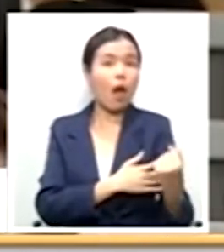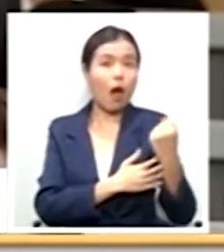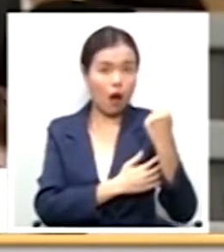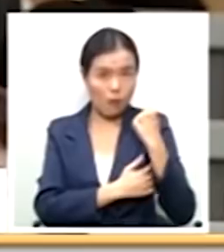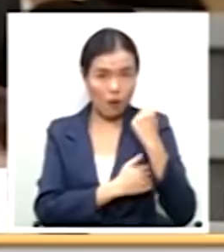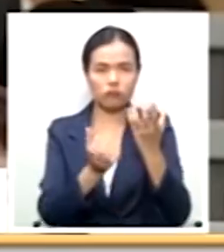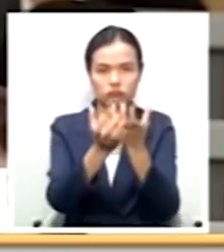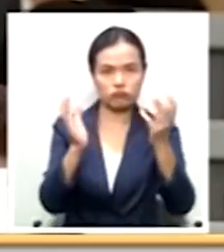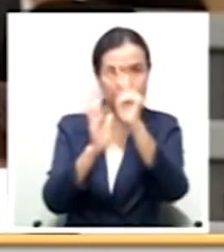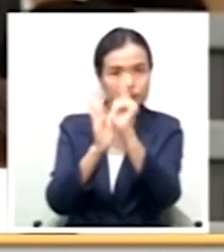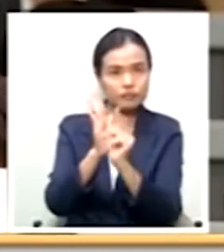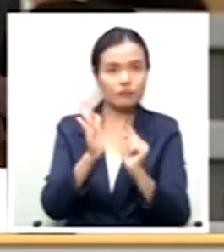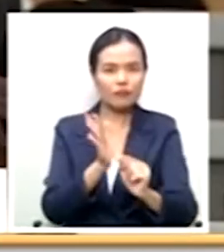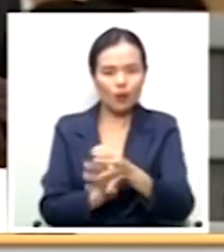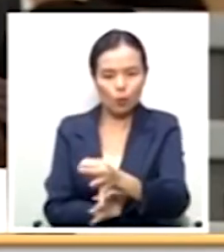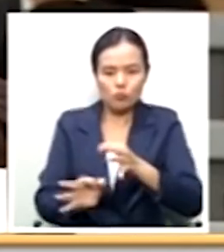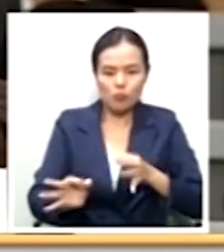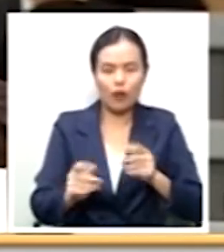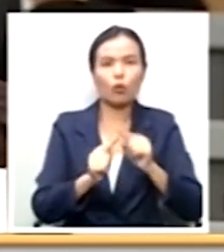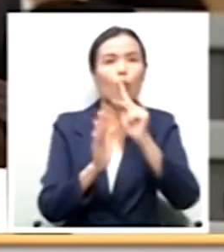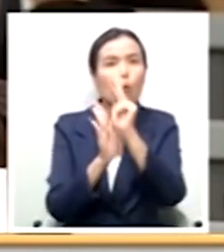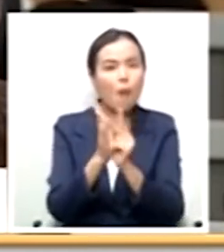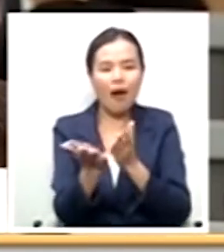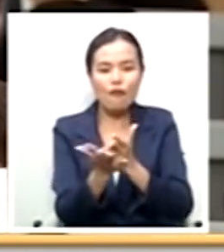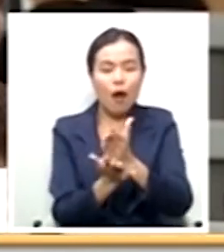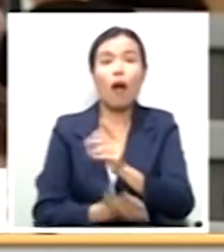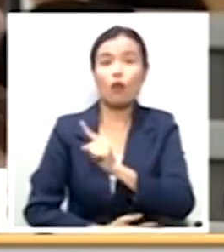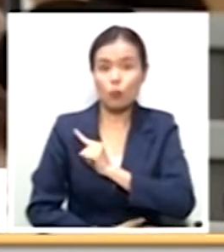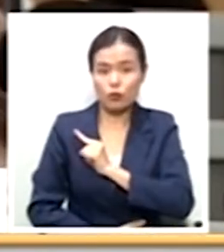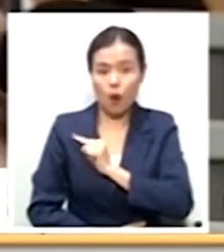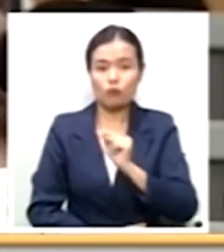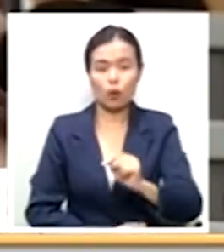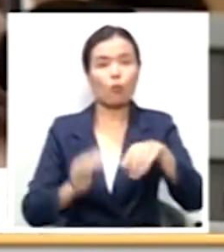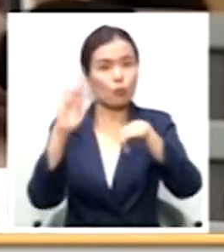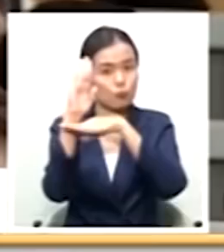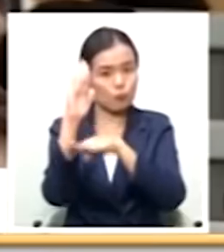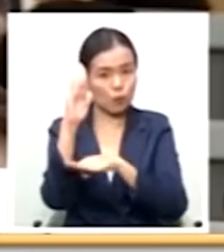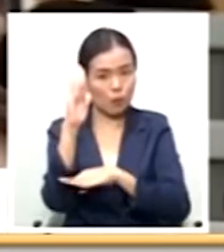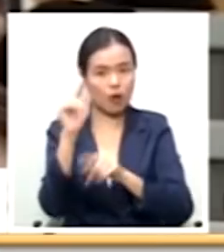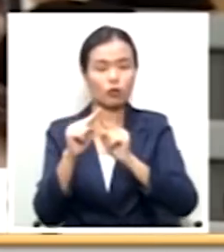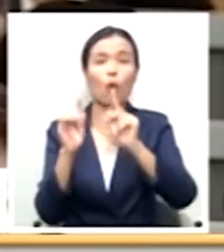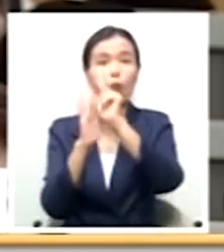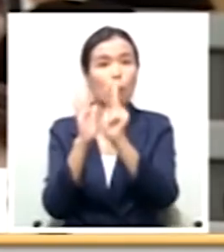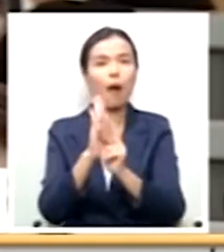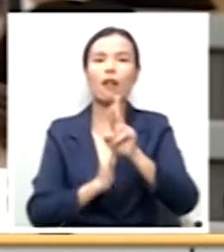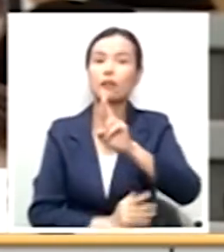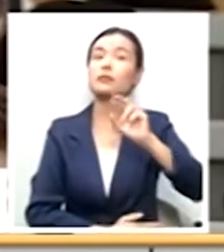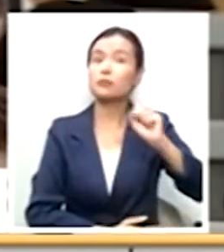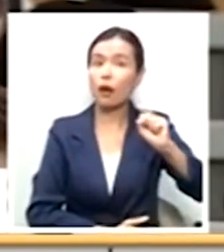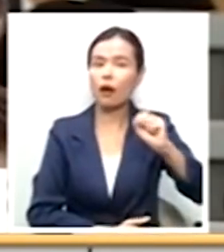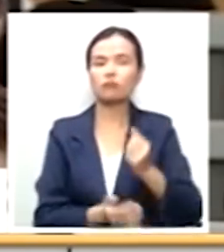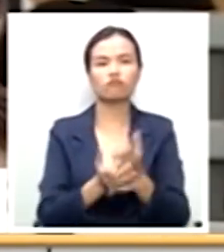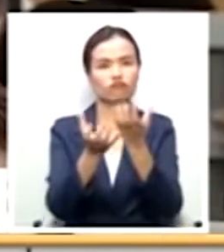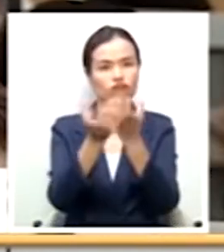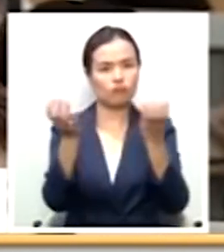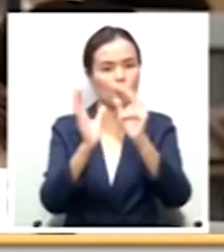รัฐธรรมนูญนี้มาแทนฝ่ายนิติบัญญัติเสียเองเพื่อหลีกเลี่ยงกระบวนการนิติบัญญัติของรัฐสภานะครับดังนั้นรัฐธรรมนูญ